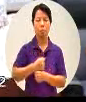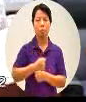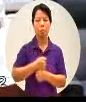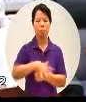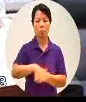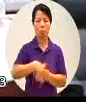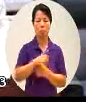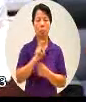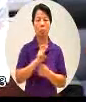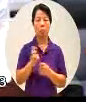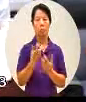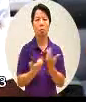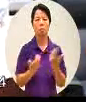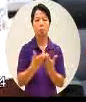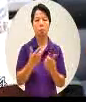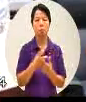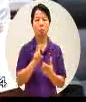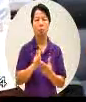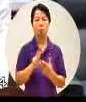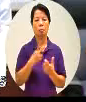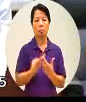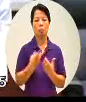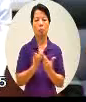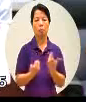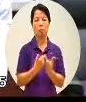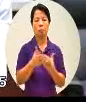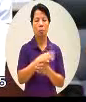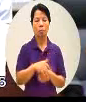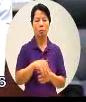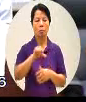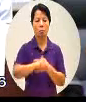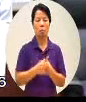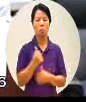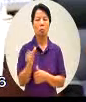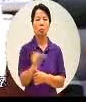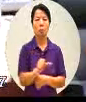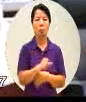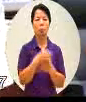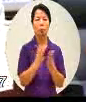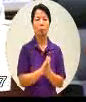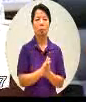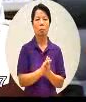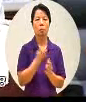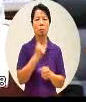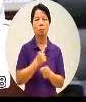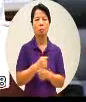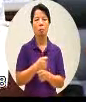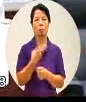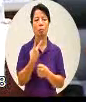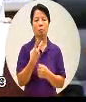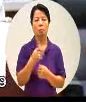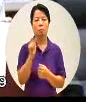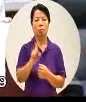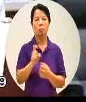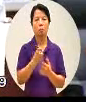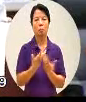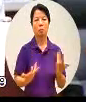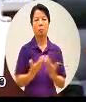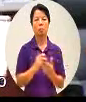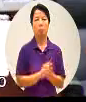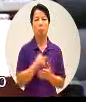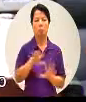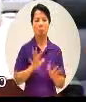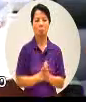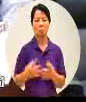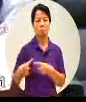那我要有十分，我是不是要五个学期都当干部？你那为了要当干部吼，小唱呢？啊，